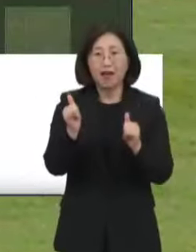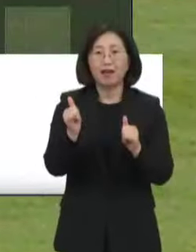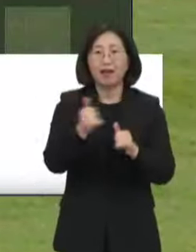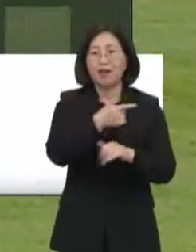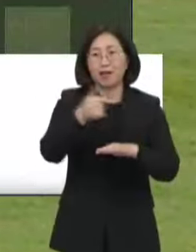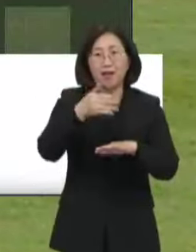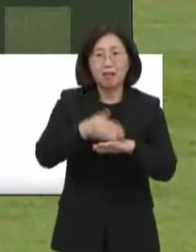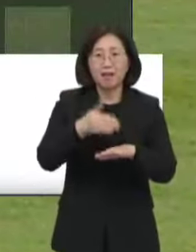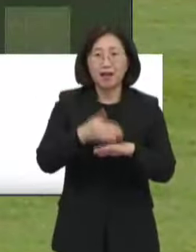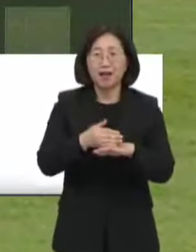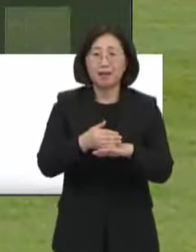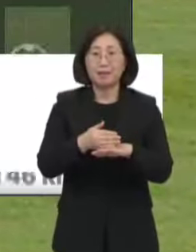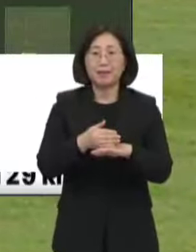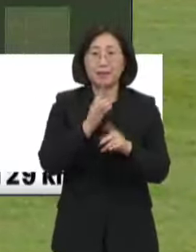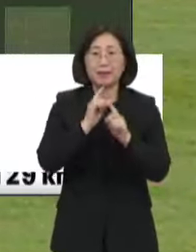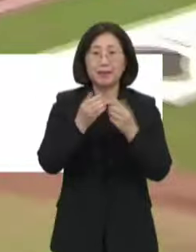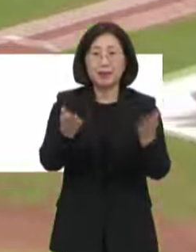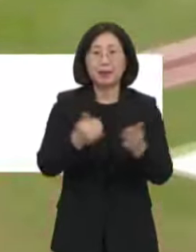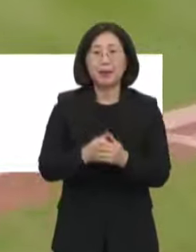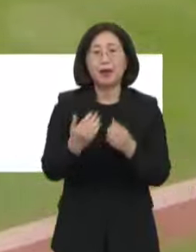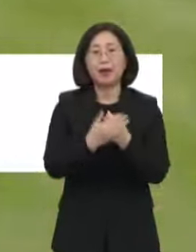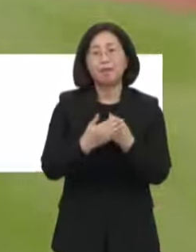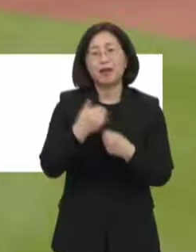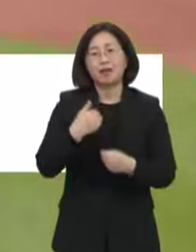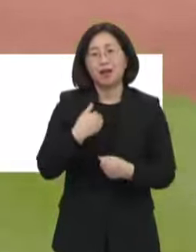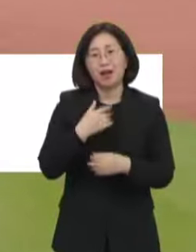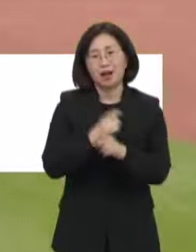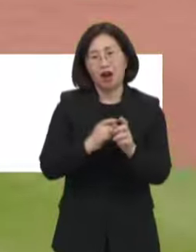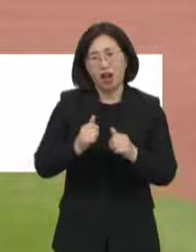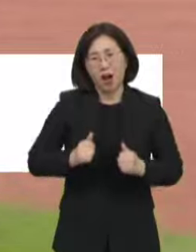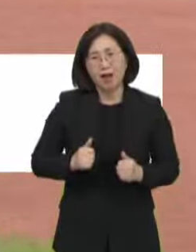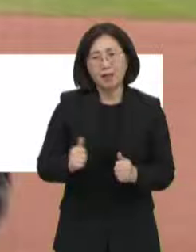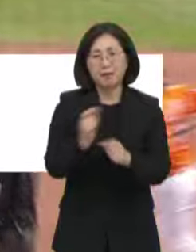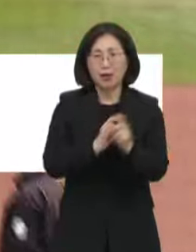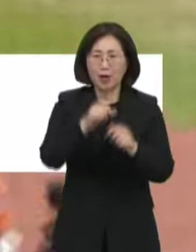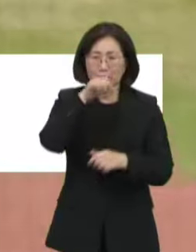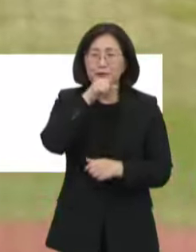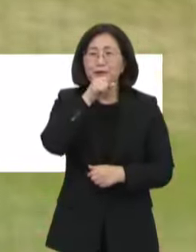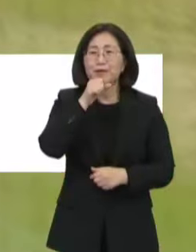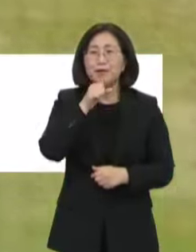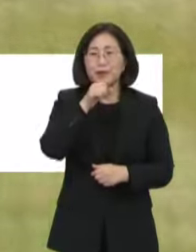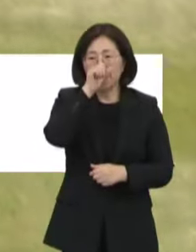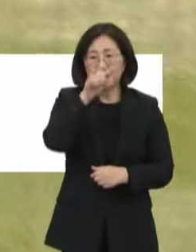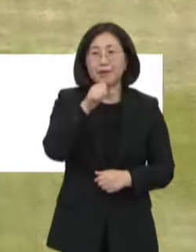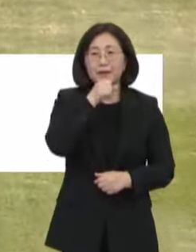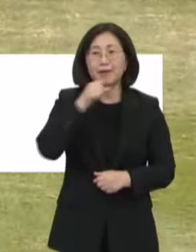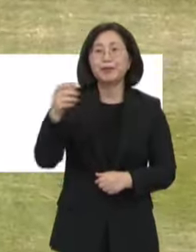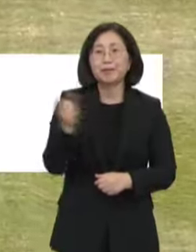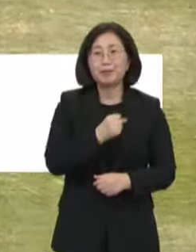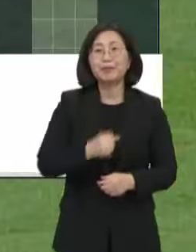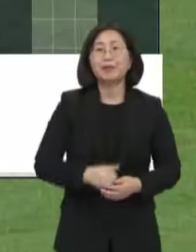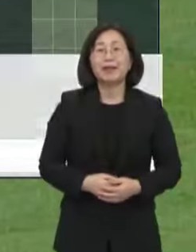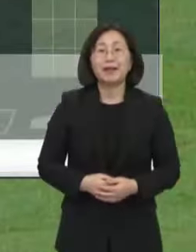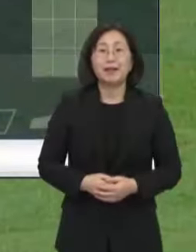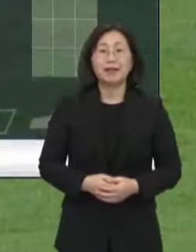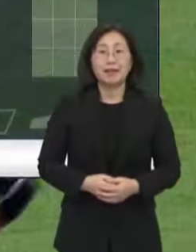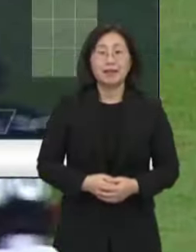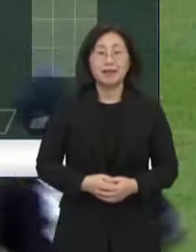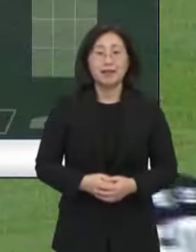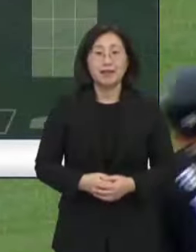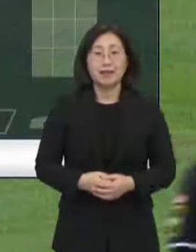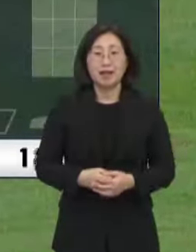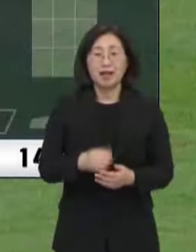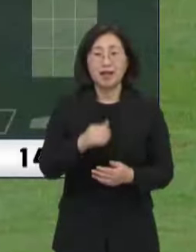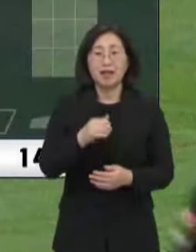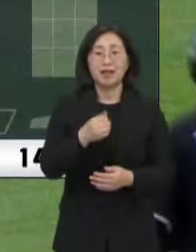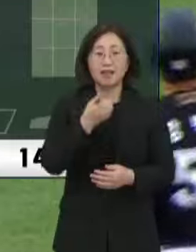por ese recibimiento que me han dado y nada, qué bueno que también le esté dando ese agradecimiento para atrás con buenos resultados. 무실점